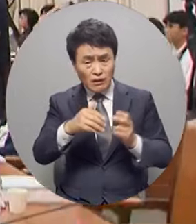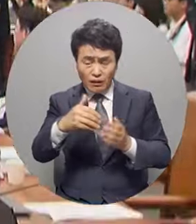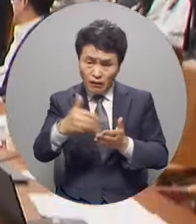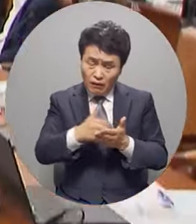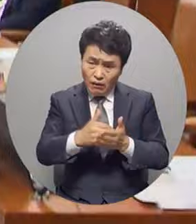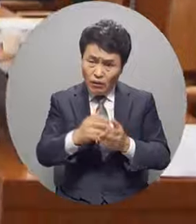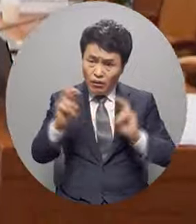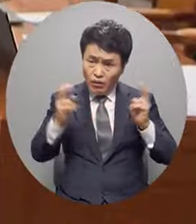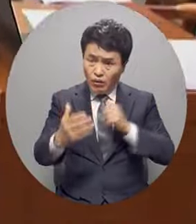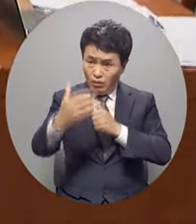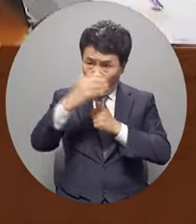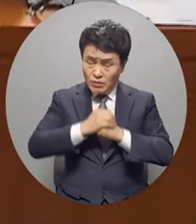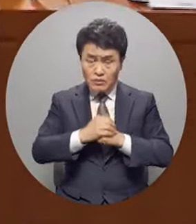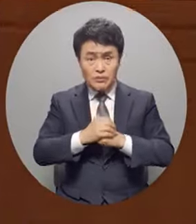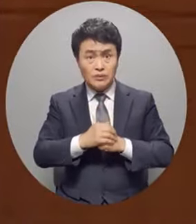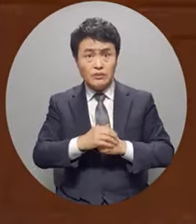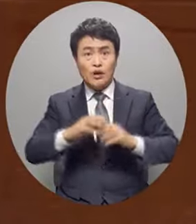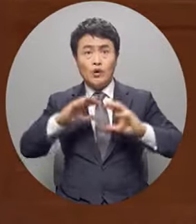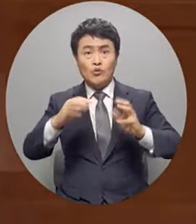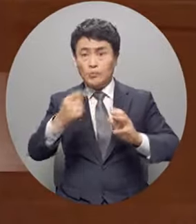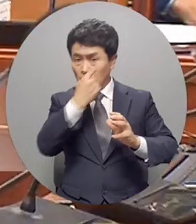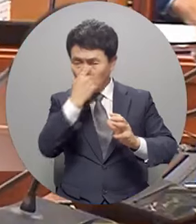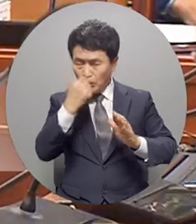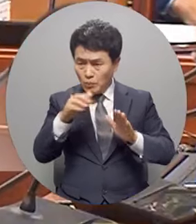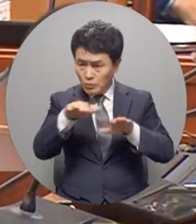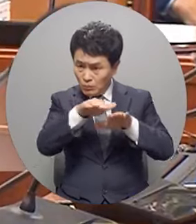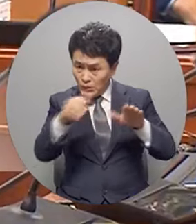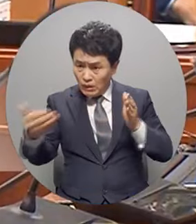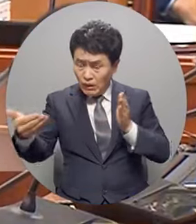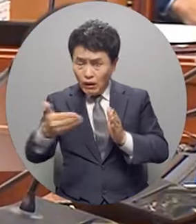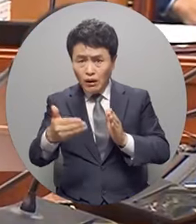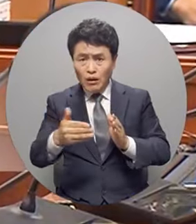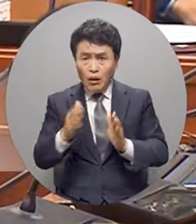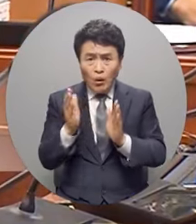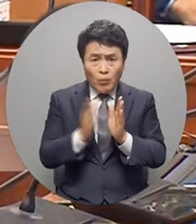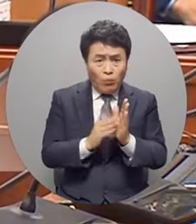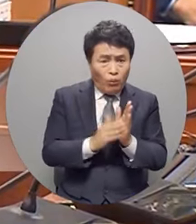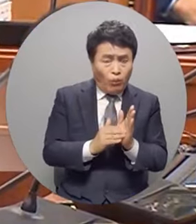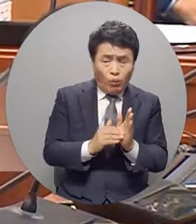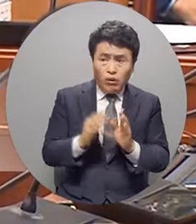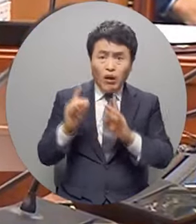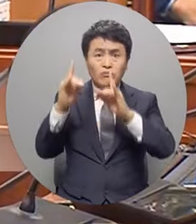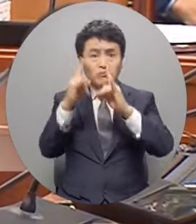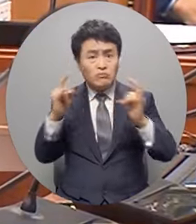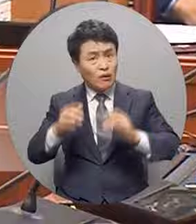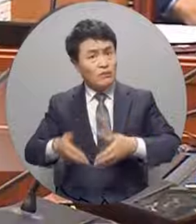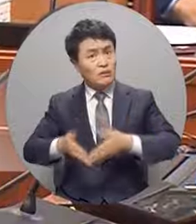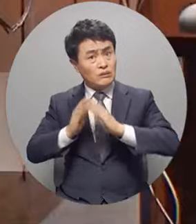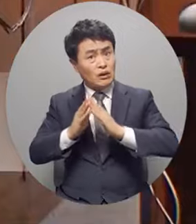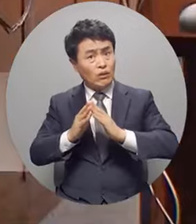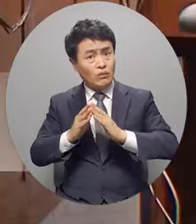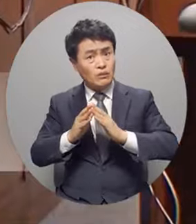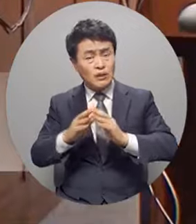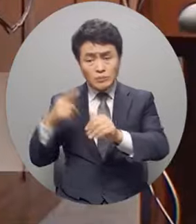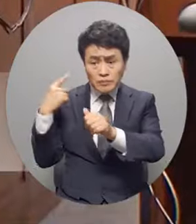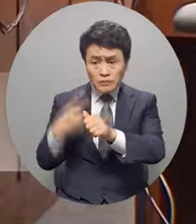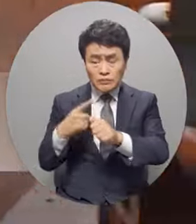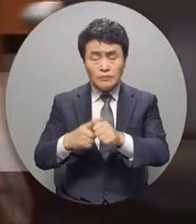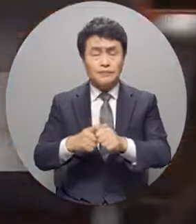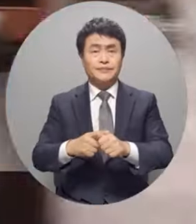국민 눈높이에 가까이 가겠다더니 몰래 구중궁궐을 지은 거냐는 비판에도 대통령실은 국가 안보